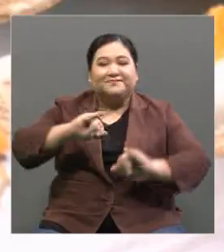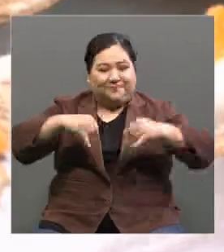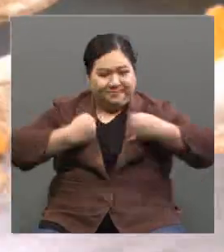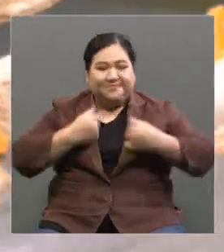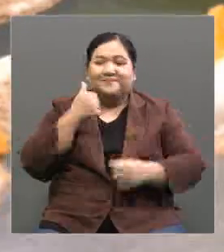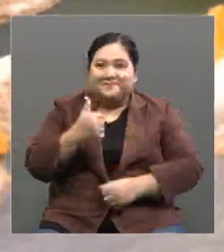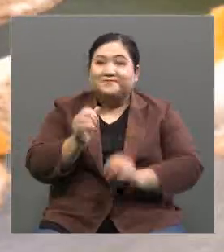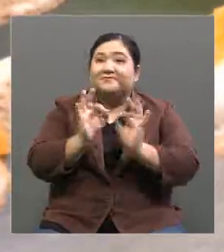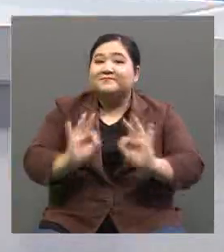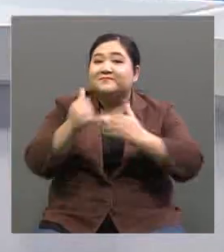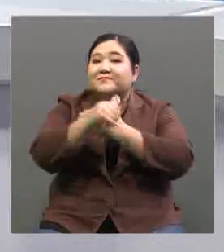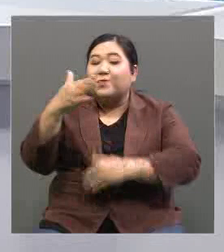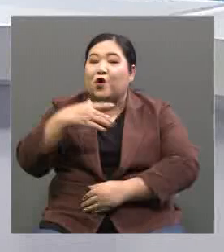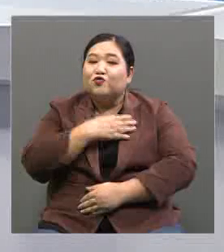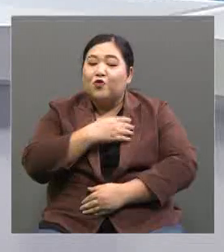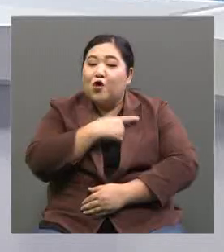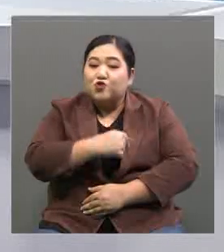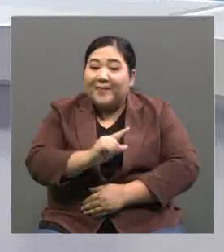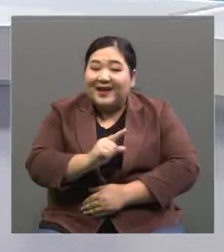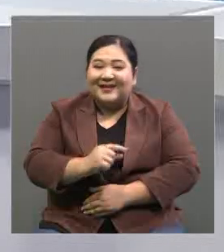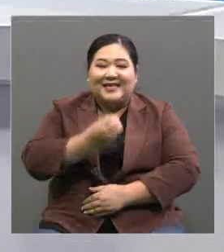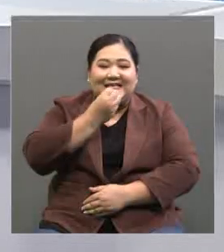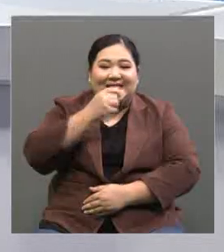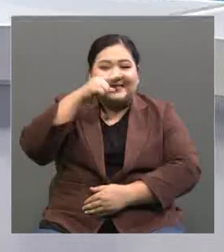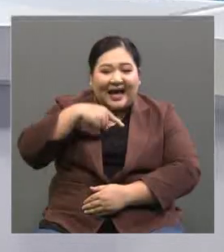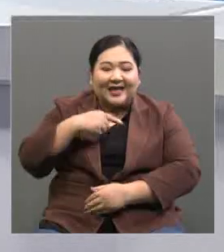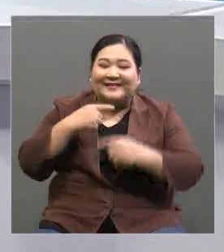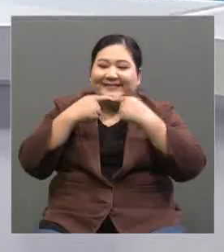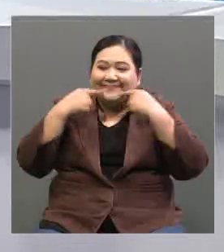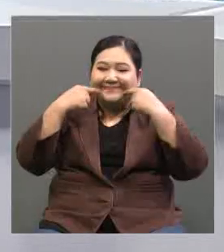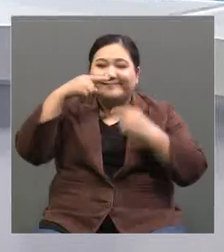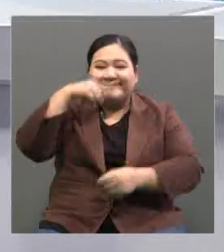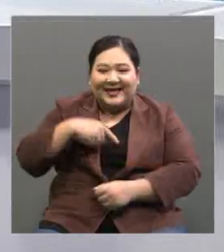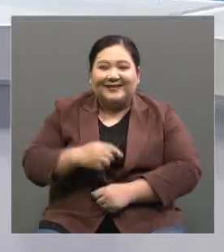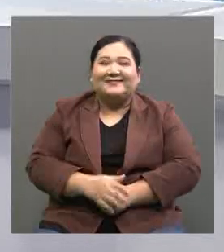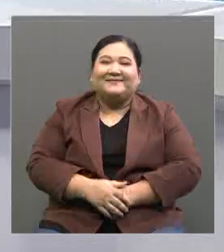ชาติชอบคืออะไรรู้มยคะนอกจากอาหารแล้วรอยยิ้มของคนไทยนั่นเองพร้อมที่จะต้อนรับนักท่องเที่ยวนะคะ